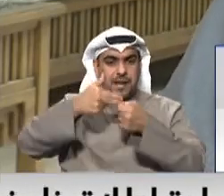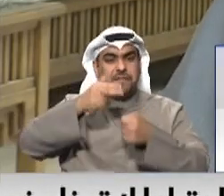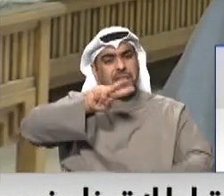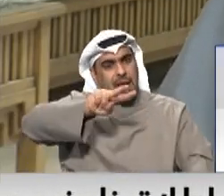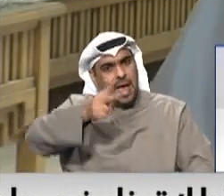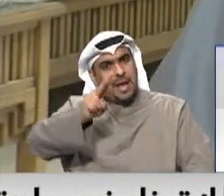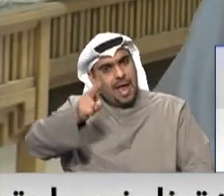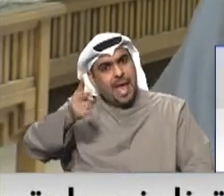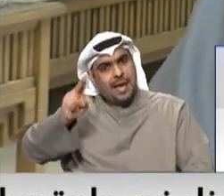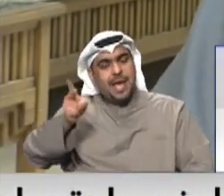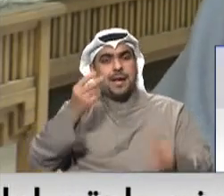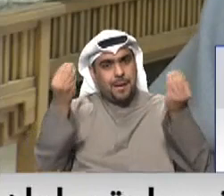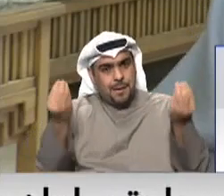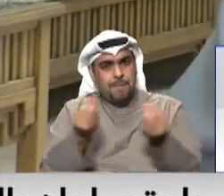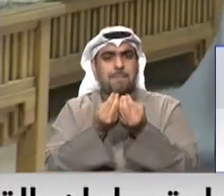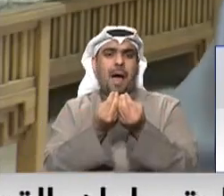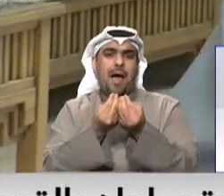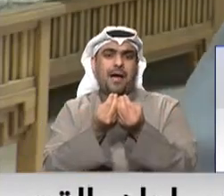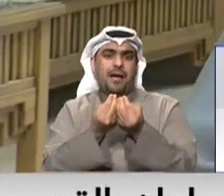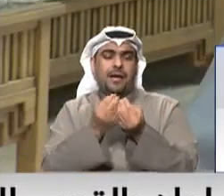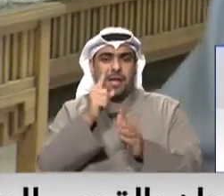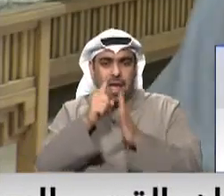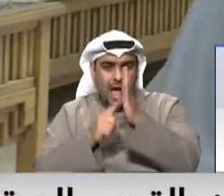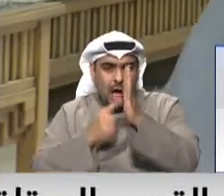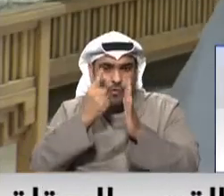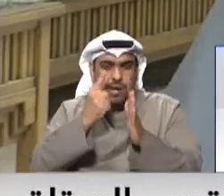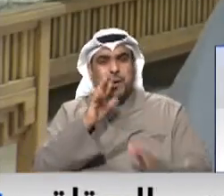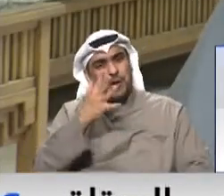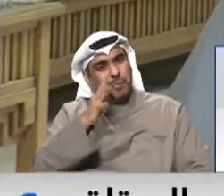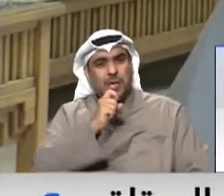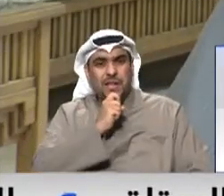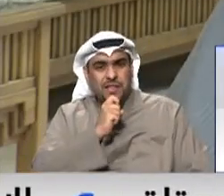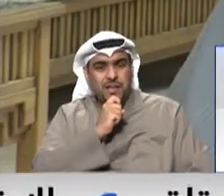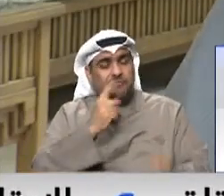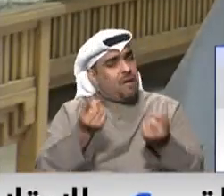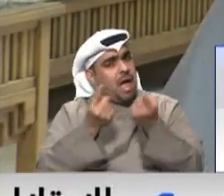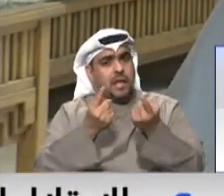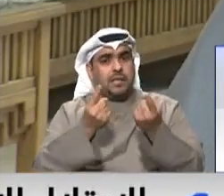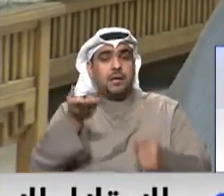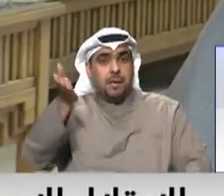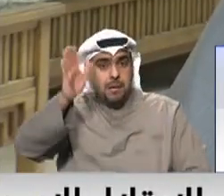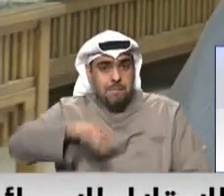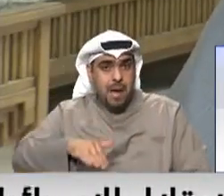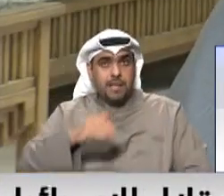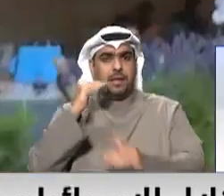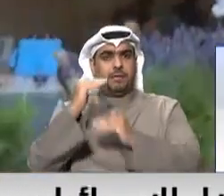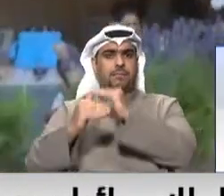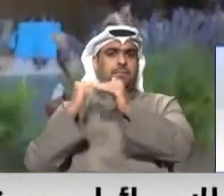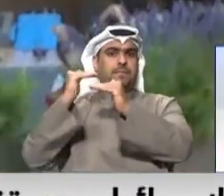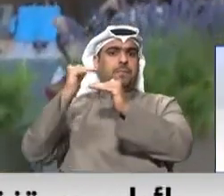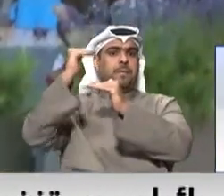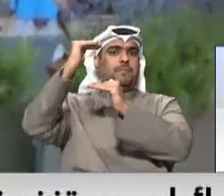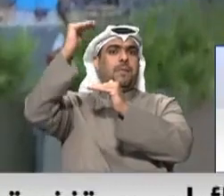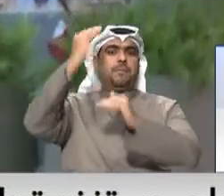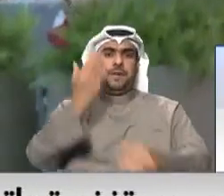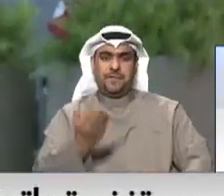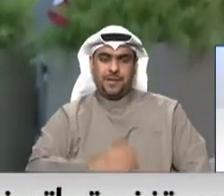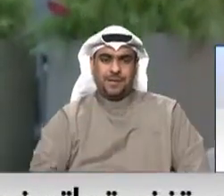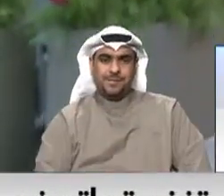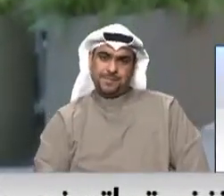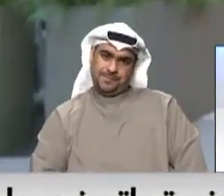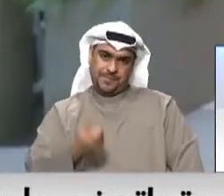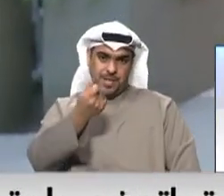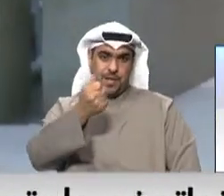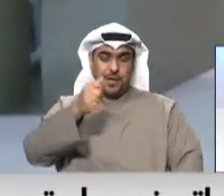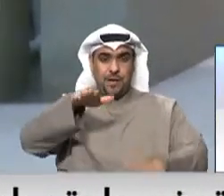ولو بشكل خجول في البدايات بعدين ممكن يكون موارد اساسي همم الميزانيه العامه